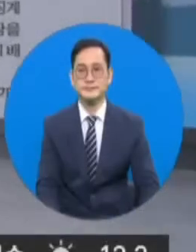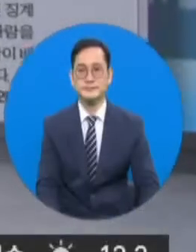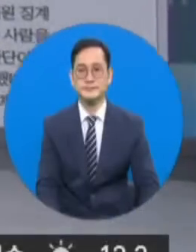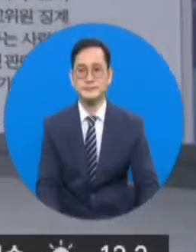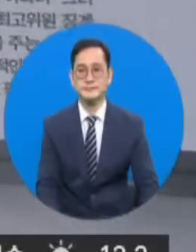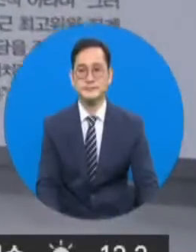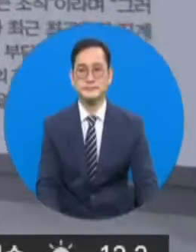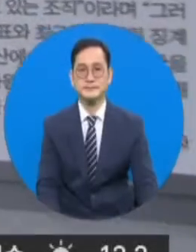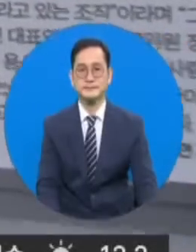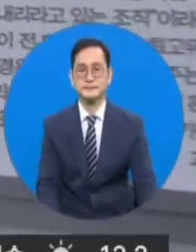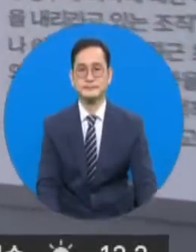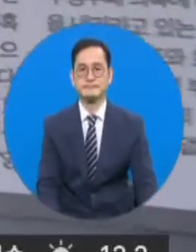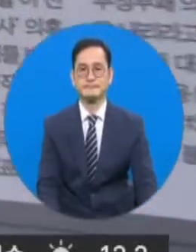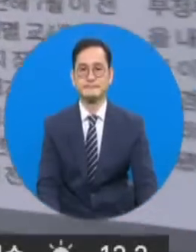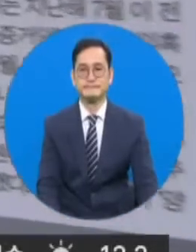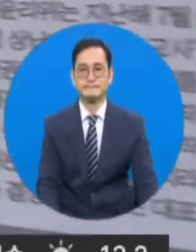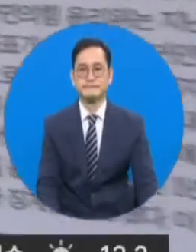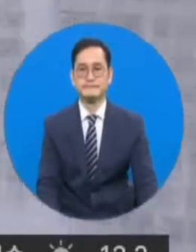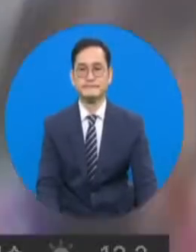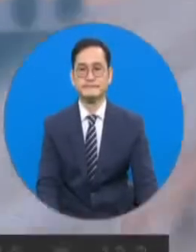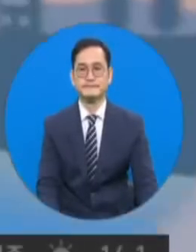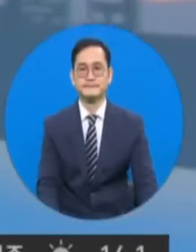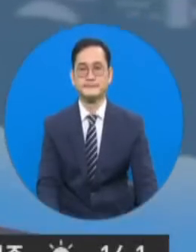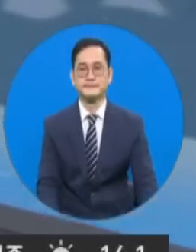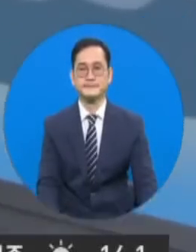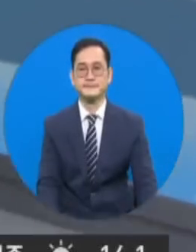지금까지 신문 읽어주는 남자였습니다